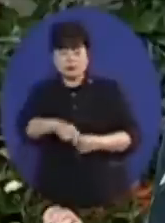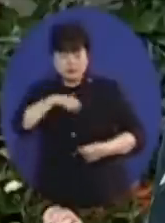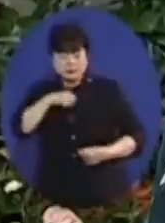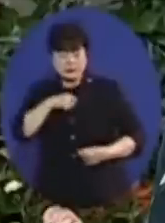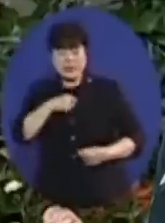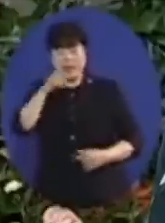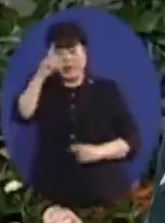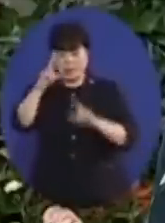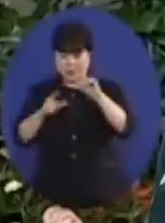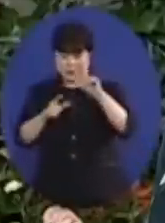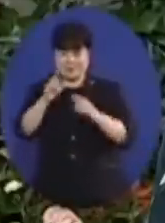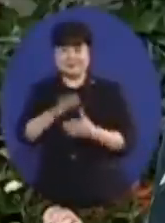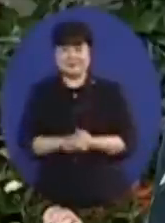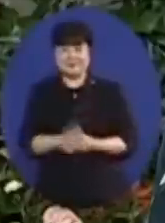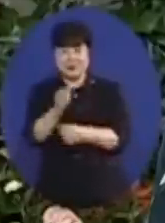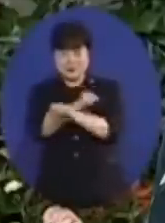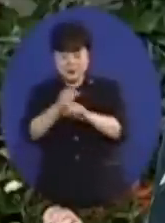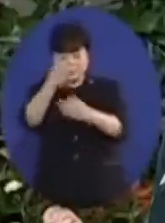의의